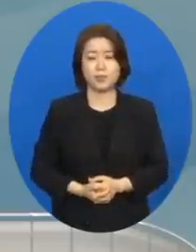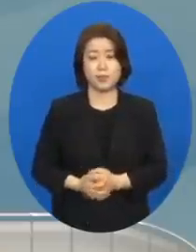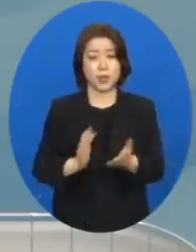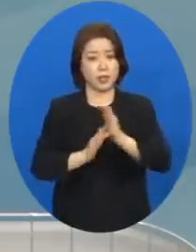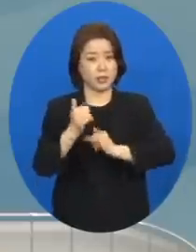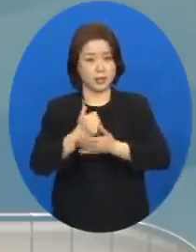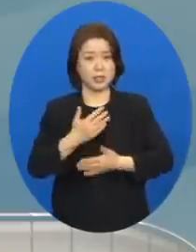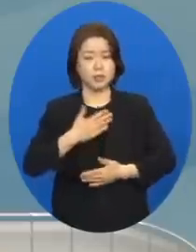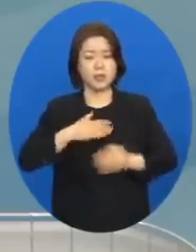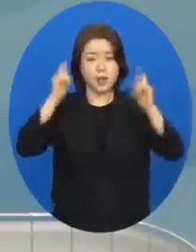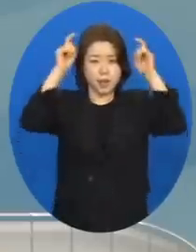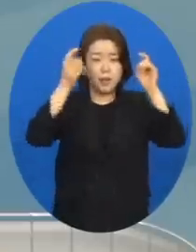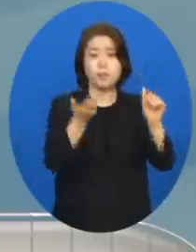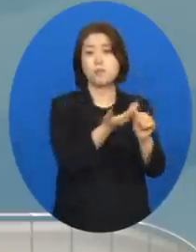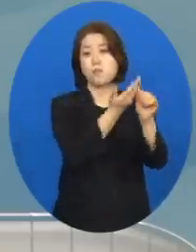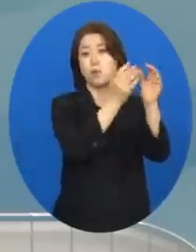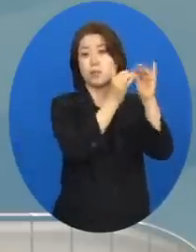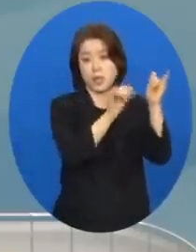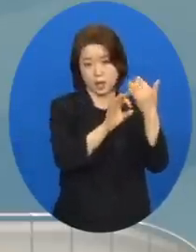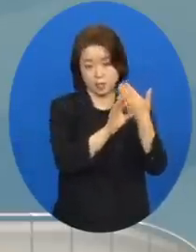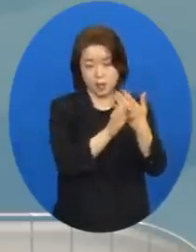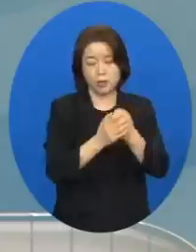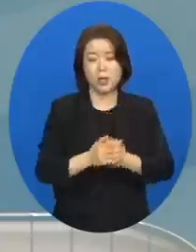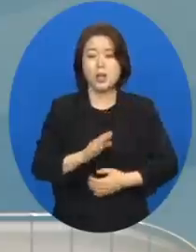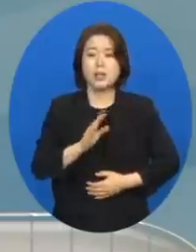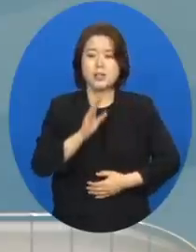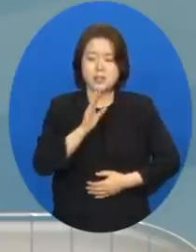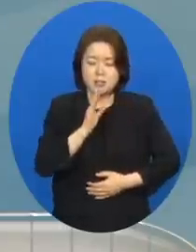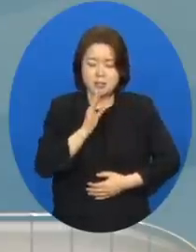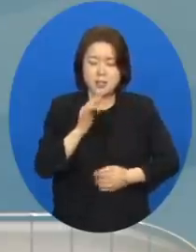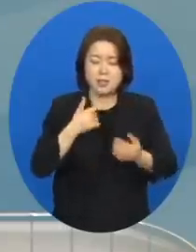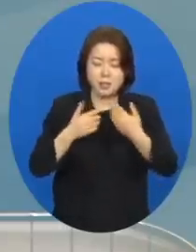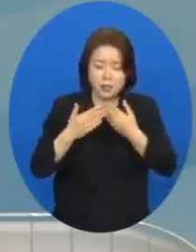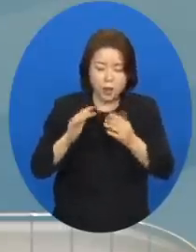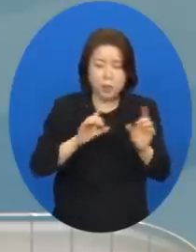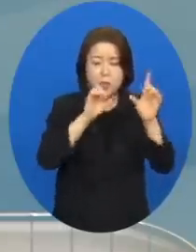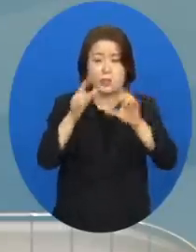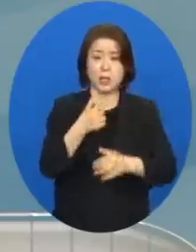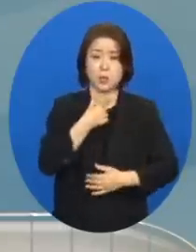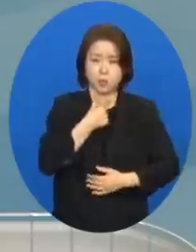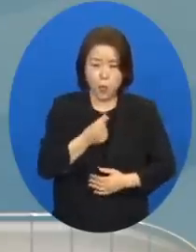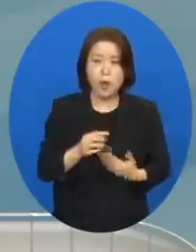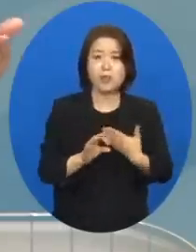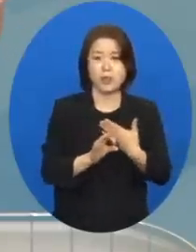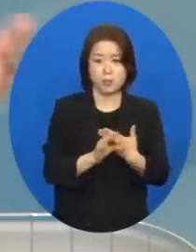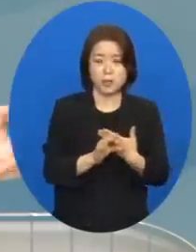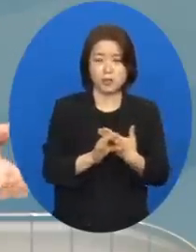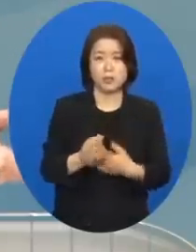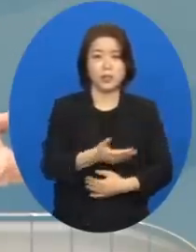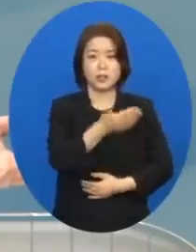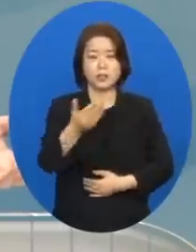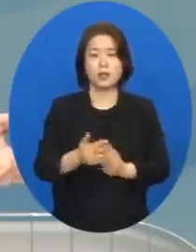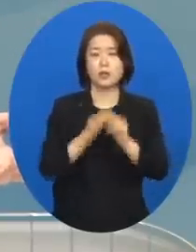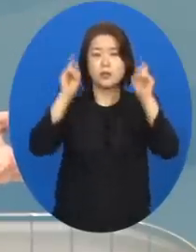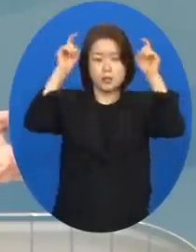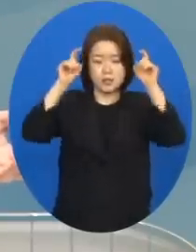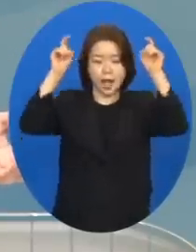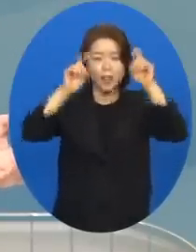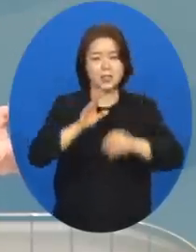예수님이 나의 목자시라면 여러분이 정말 그것을 경험하고 살기 원한다면 여러분이 양이